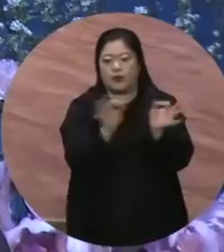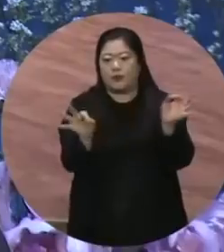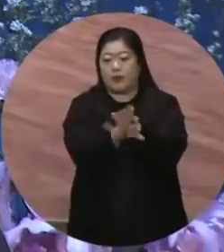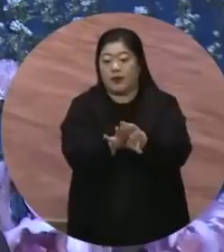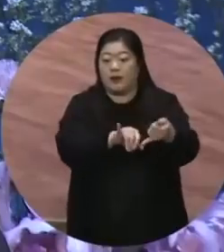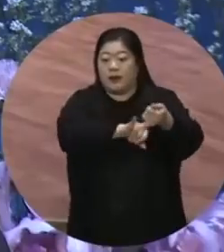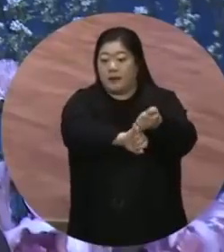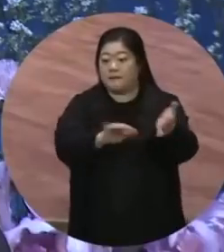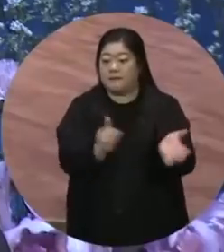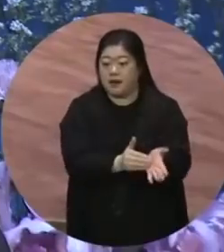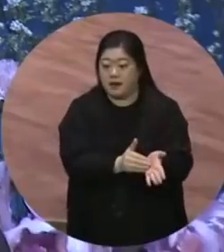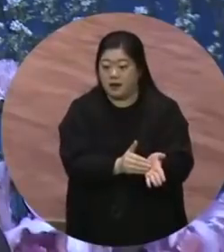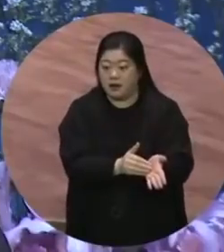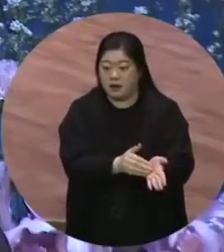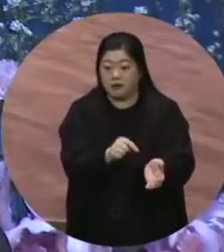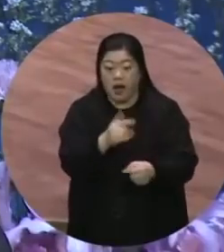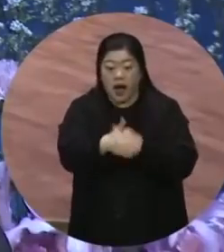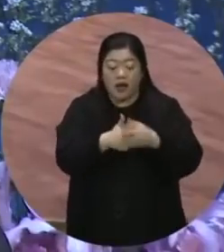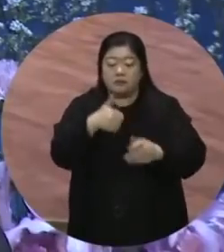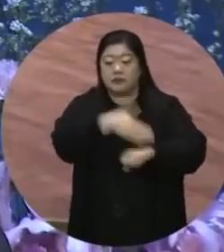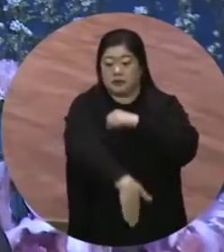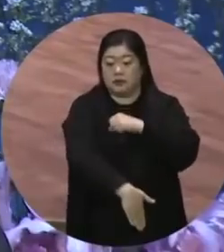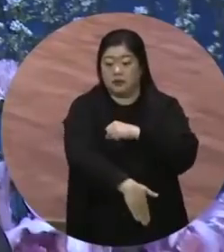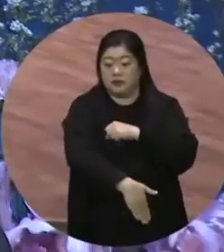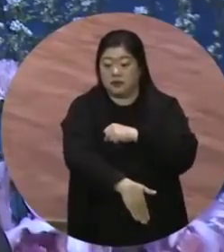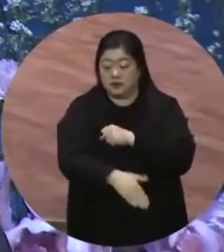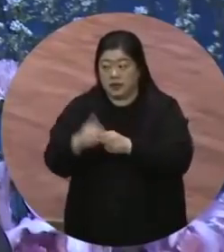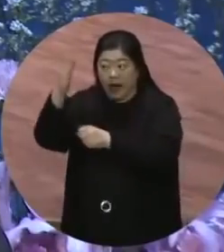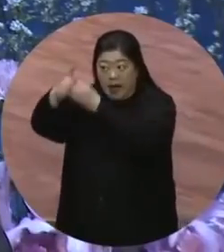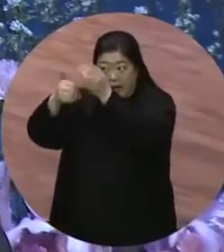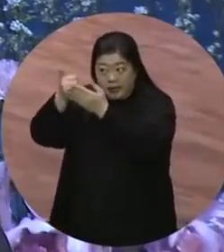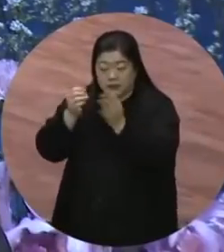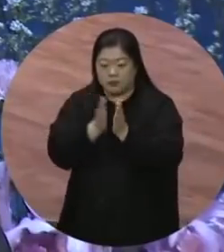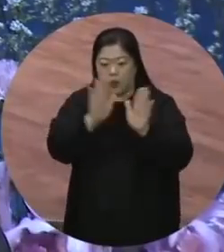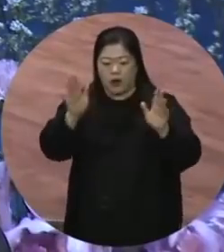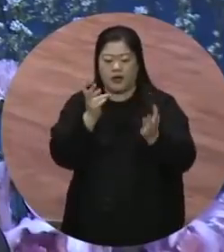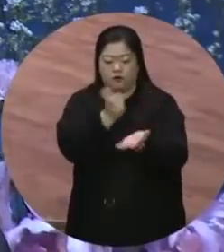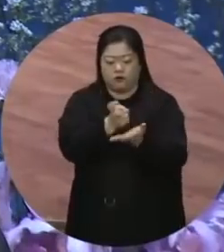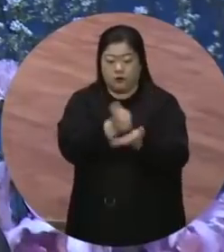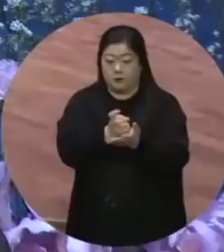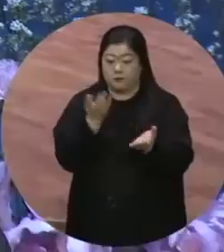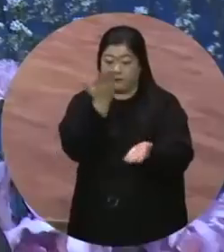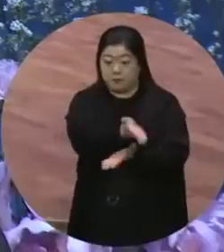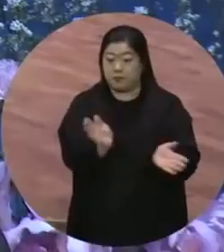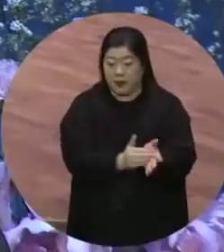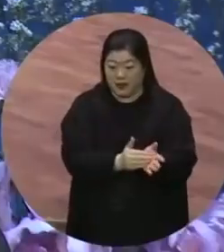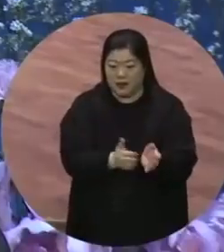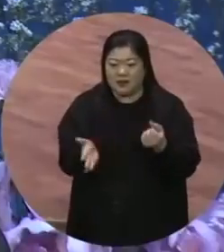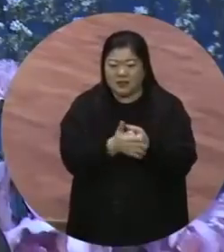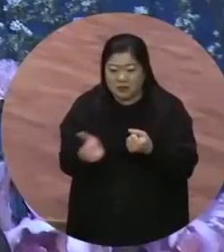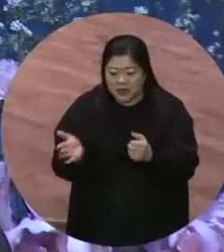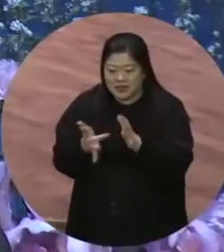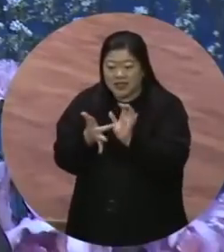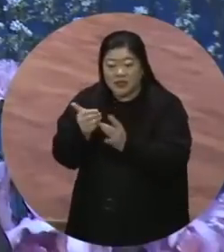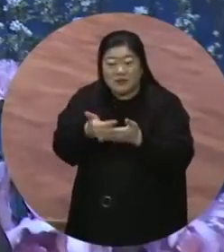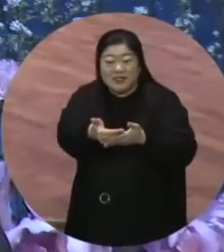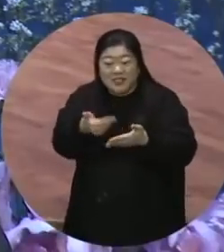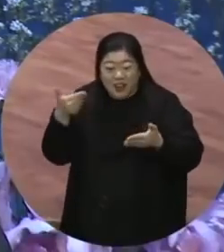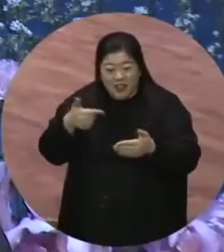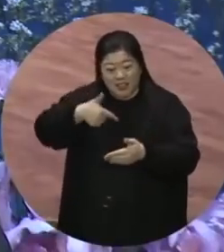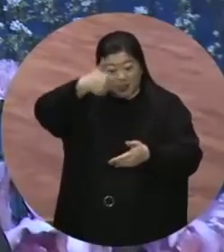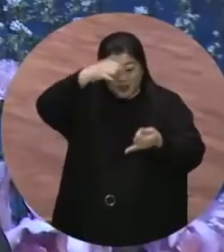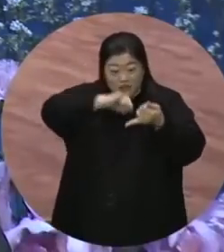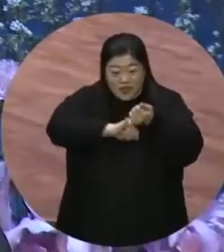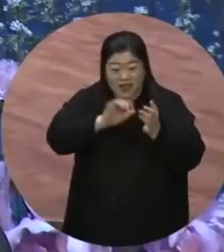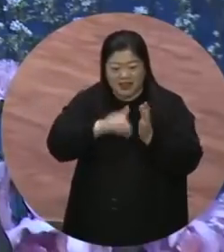것이다 라고 하나님께서 모세를 통해 율법을 주셨어요. 그래서 구약 때는 계속해서 하나님께